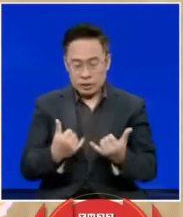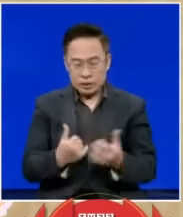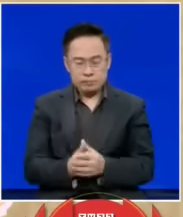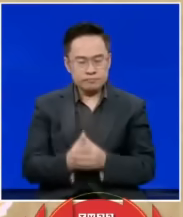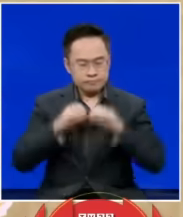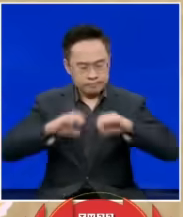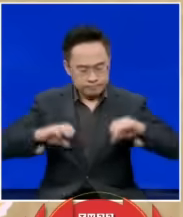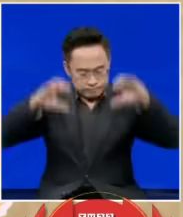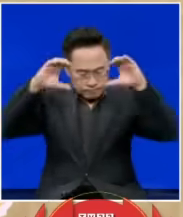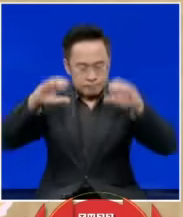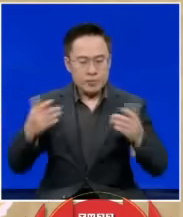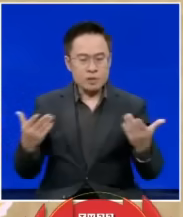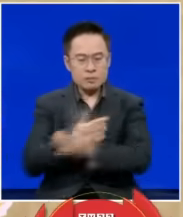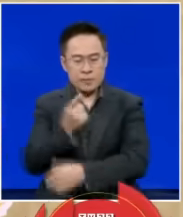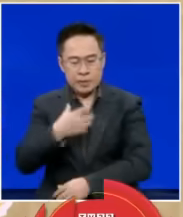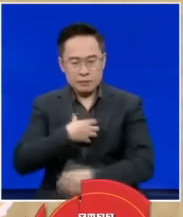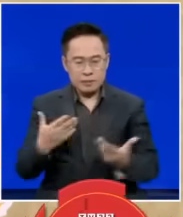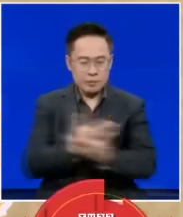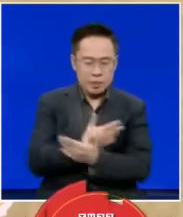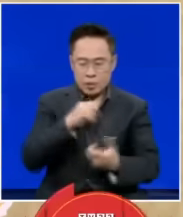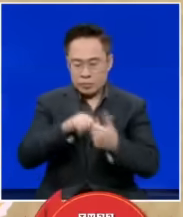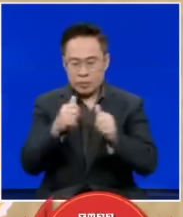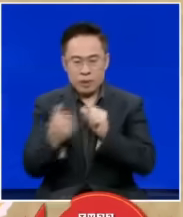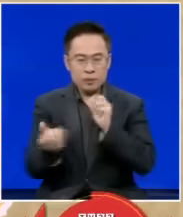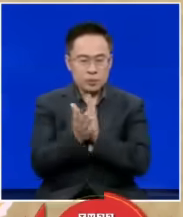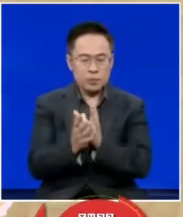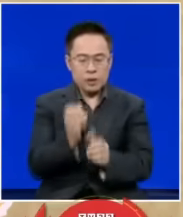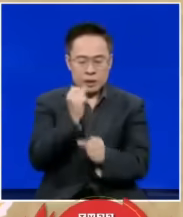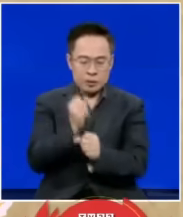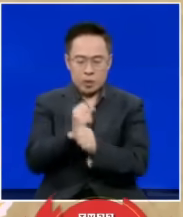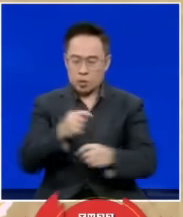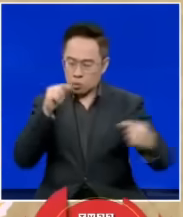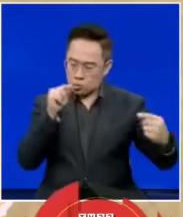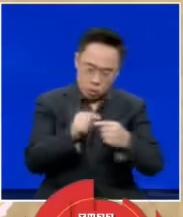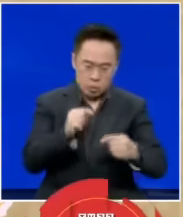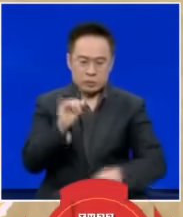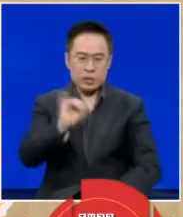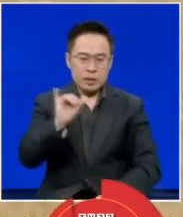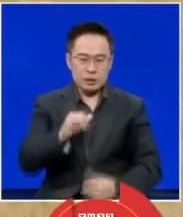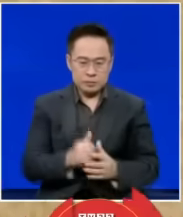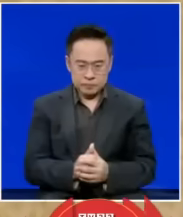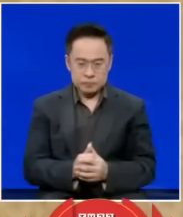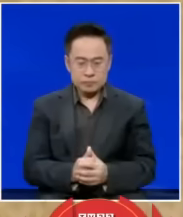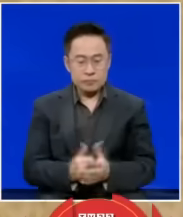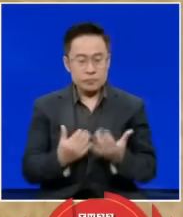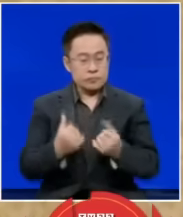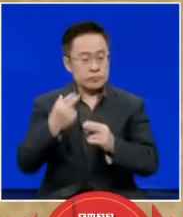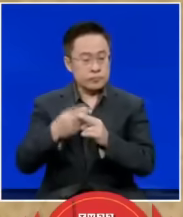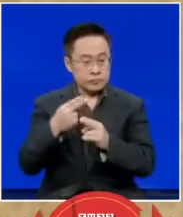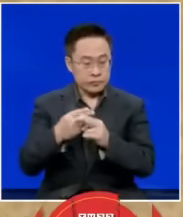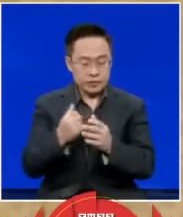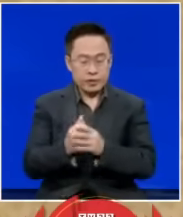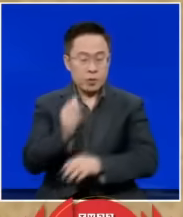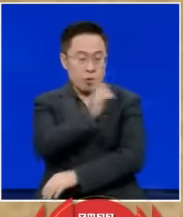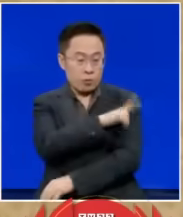ว่าก็อาจจะหาคนใหม่ด้วยอีกเอาให้เหมาะกับการทำหน้าที่โฆษกแทนคุณหมอชัยเห็นบอกเดิมเนี่ยมีชื่อเป็นแคนดิเดตรัฐมนต